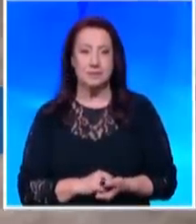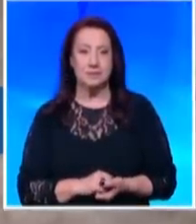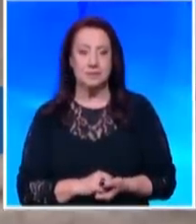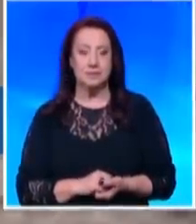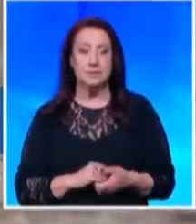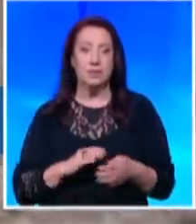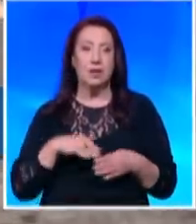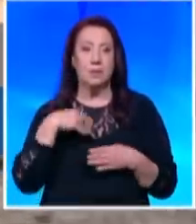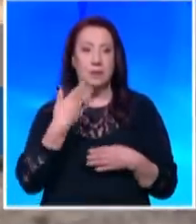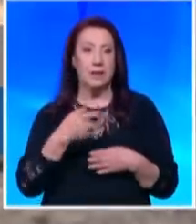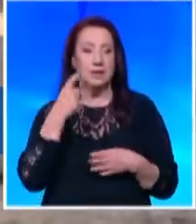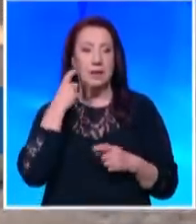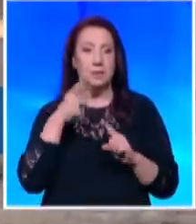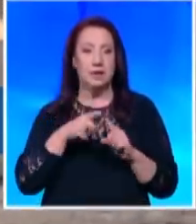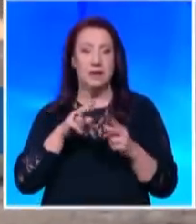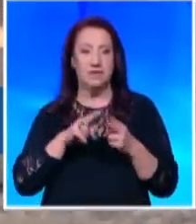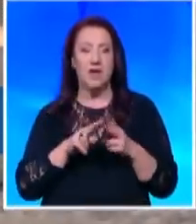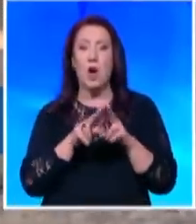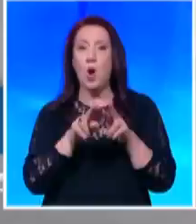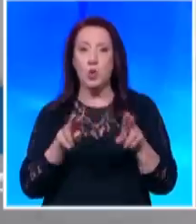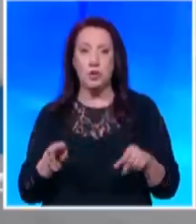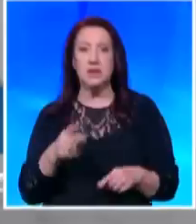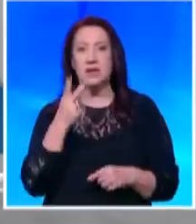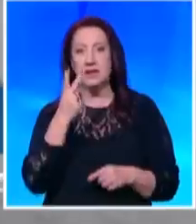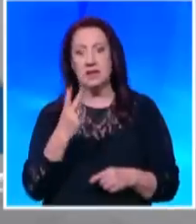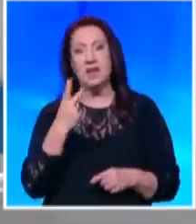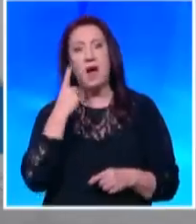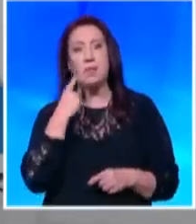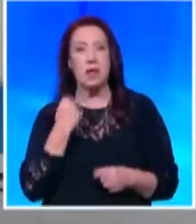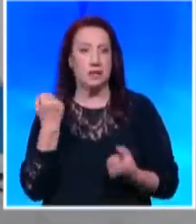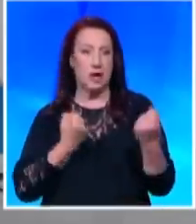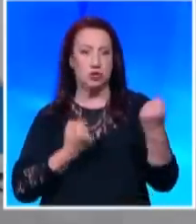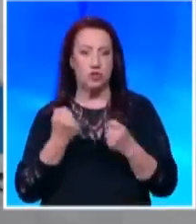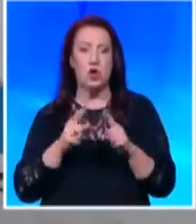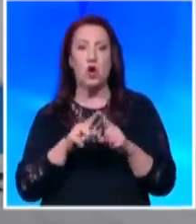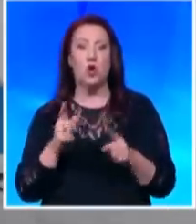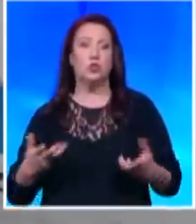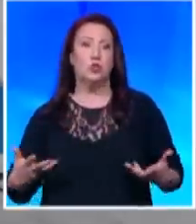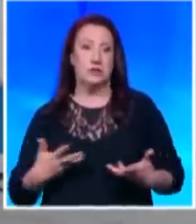Пред BTV родителите на младия шофьор, който помете двама влюбени на пешеходна пътека в столицата.